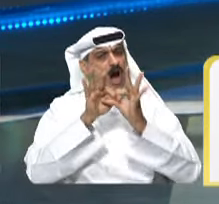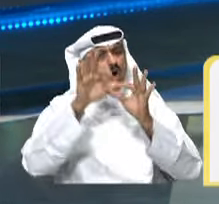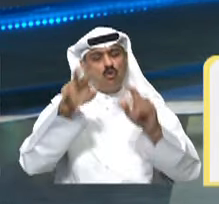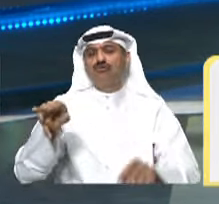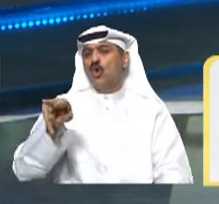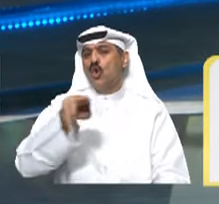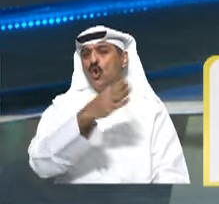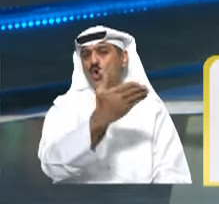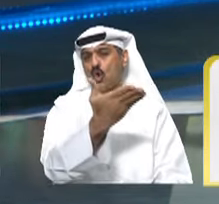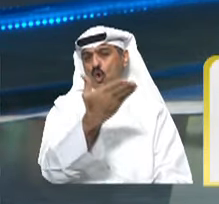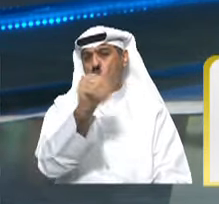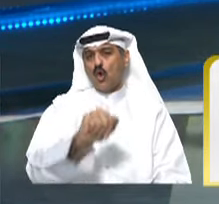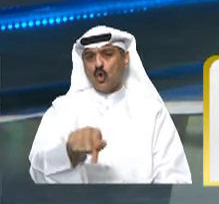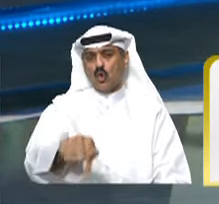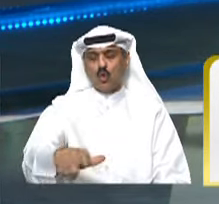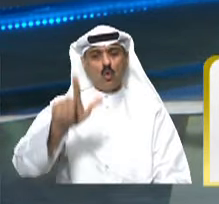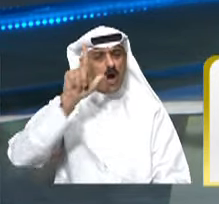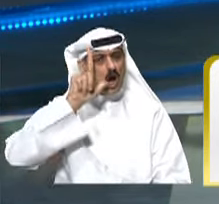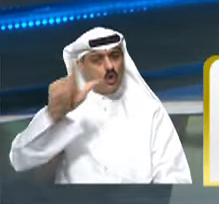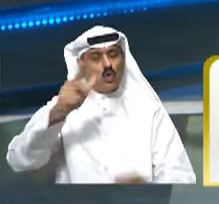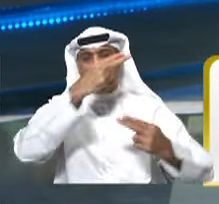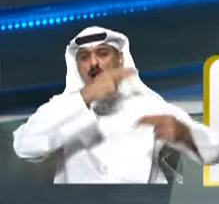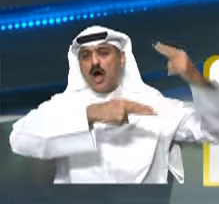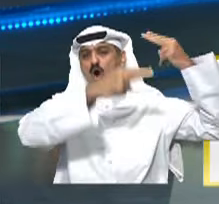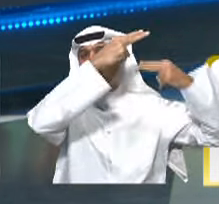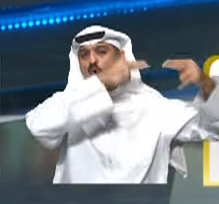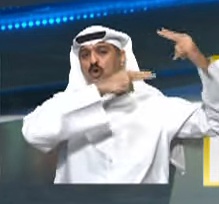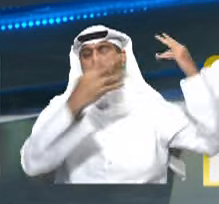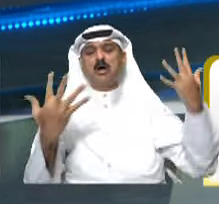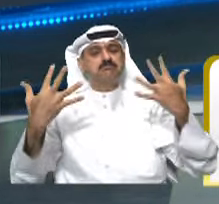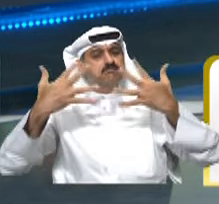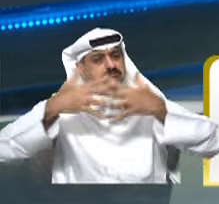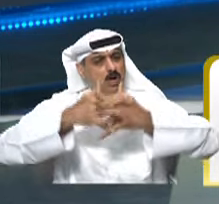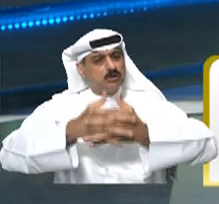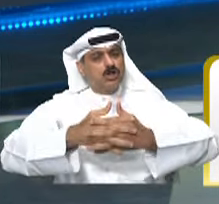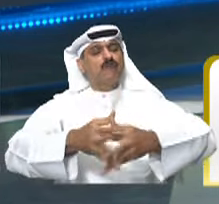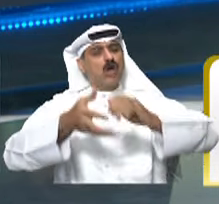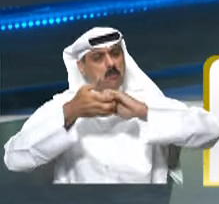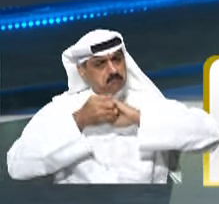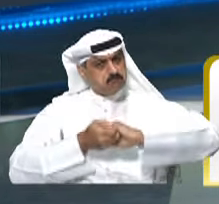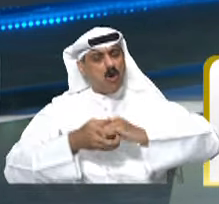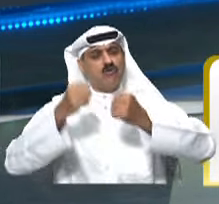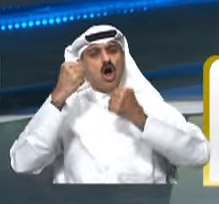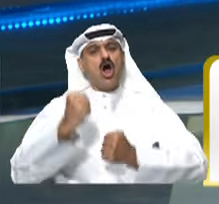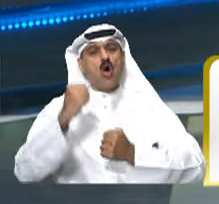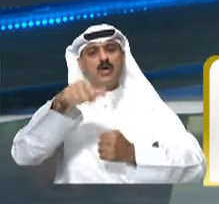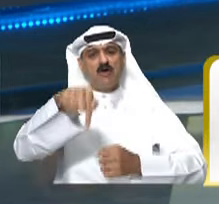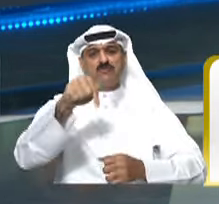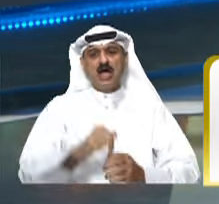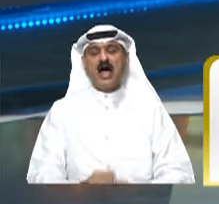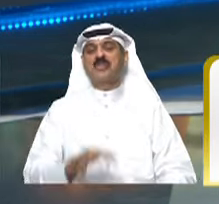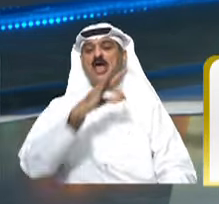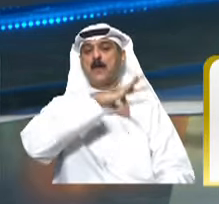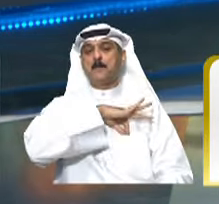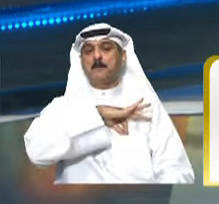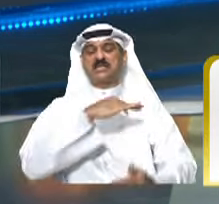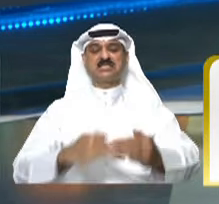الأخوة واللغة والتاريخ والمصير المشترك وتطويرها نحو ما يحقق المصلحة